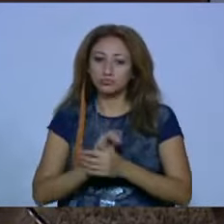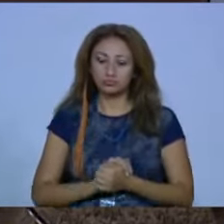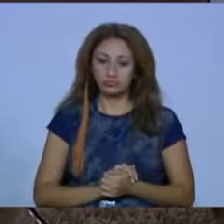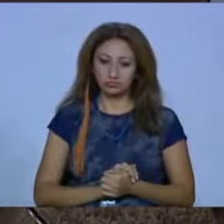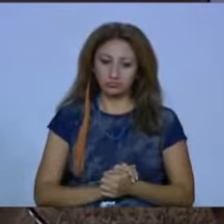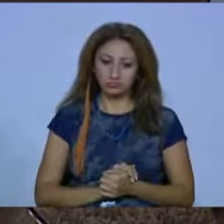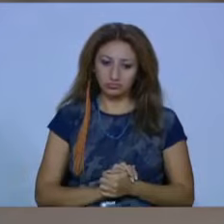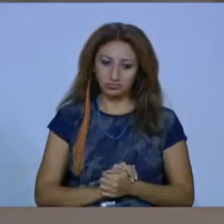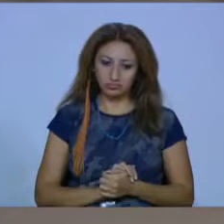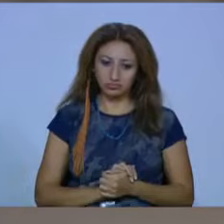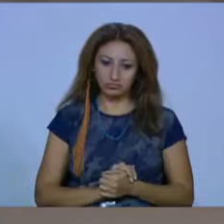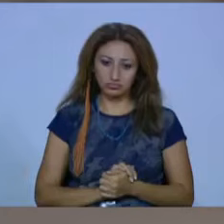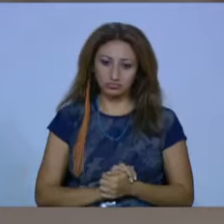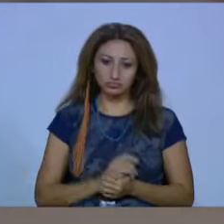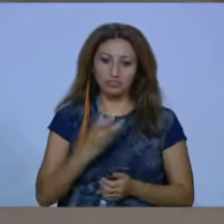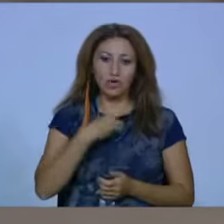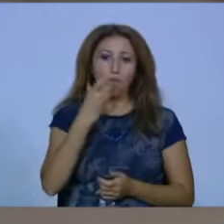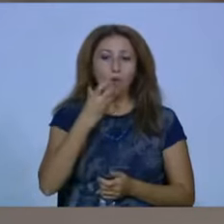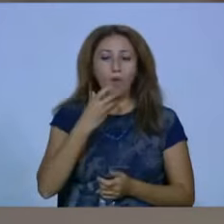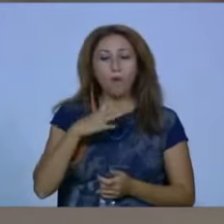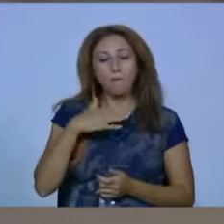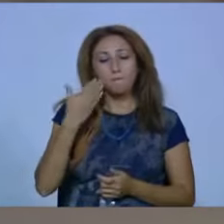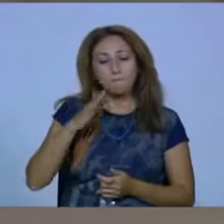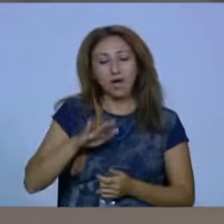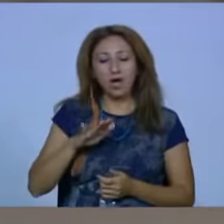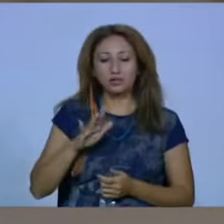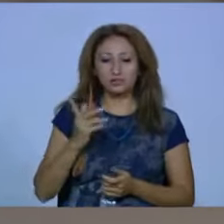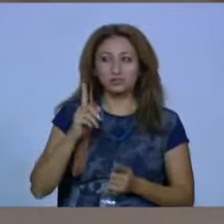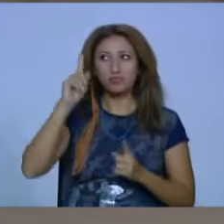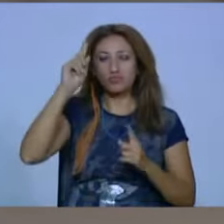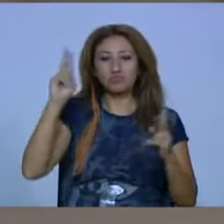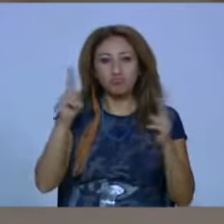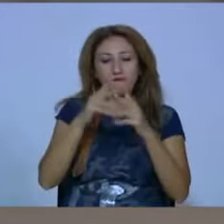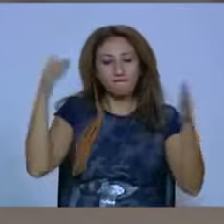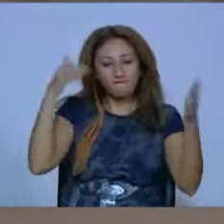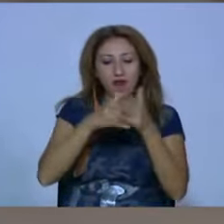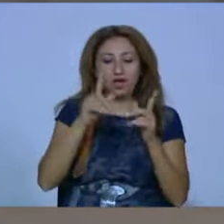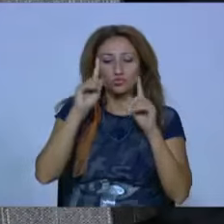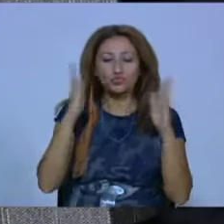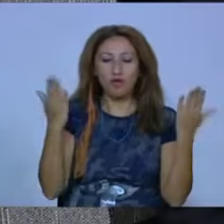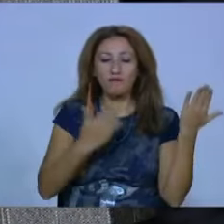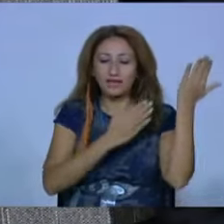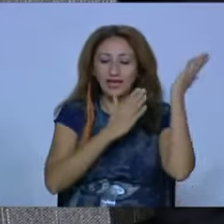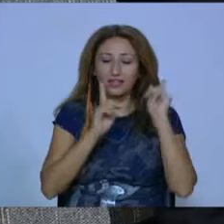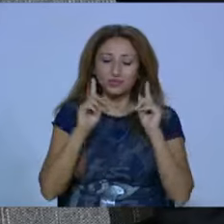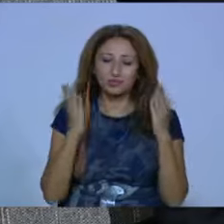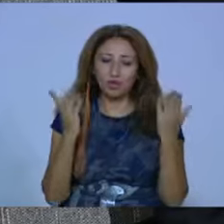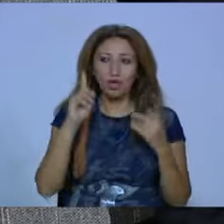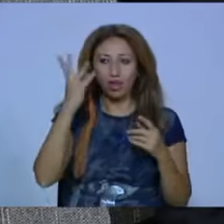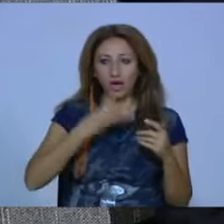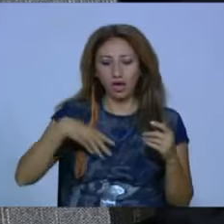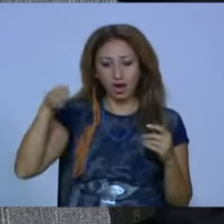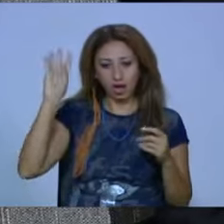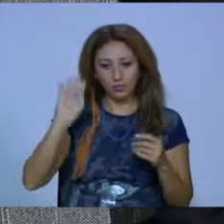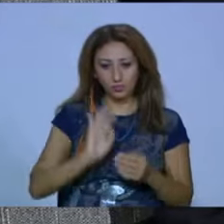بس مش عارف، هو روح راحت مني، ولكن الله يجمعنا بيه ان شاء الله في على خير ان شاء الله. الله يرحمه